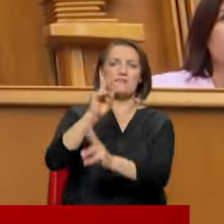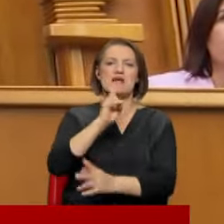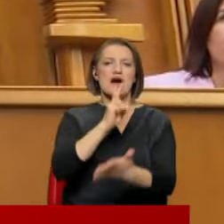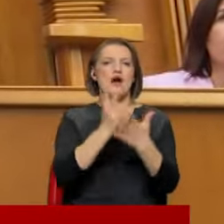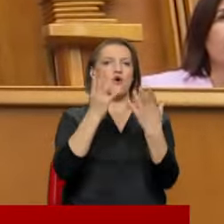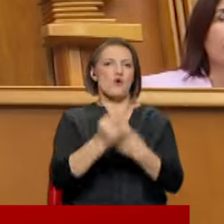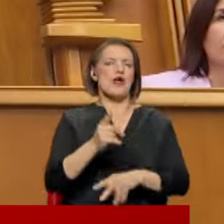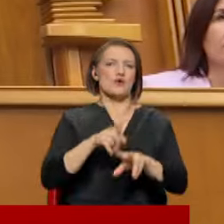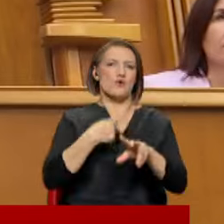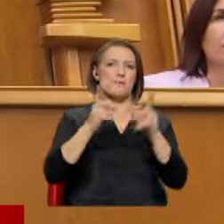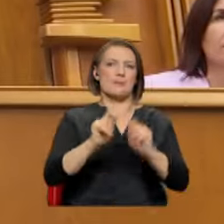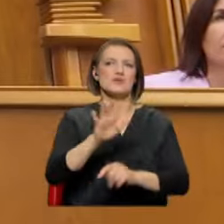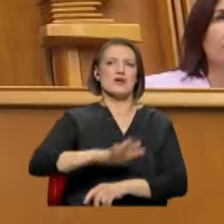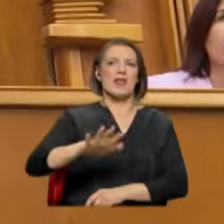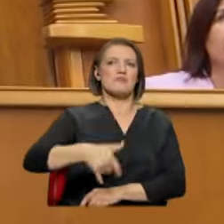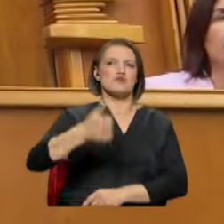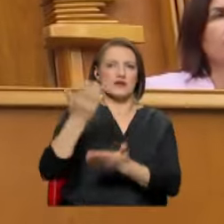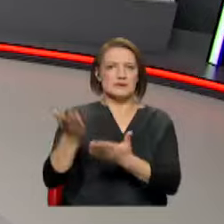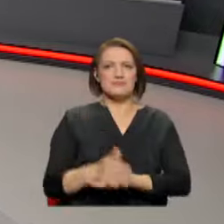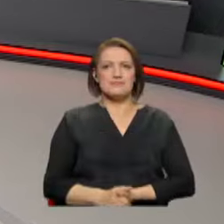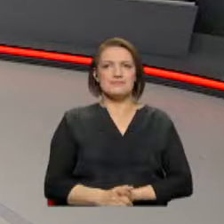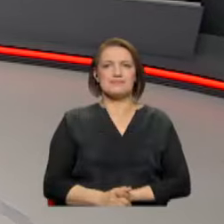karar olarak yorumladı CHP Genel Başkanı.